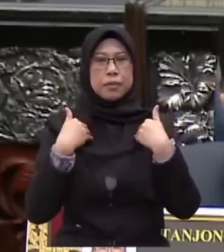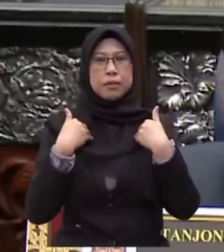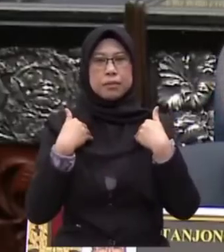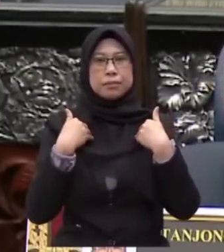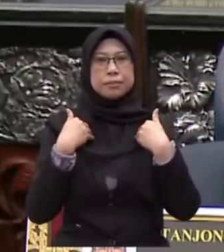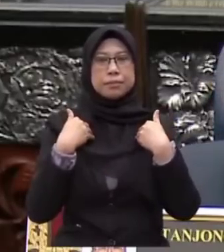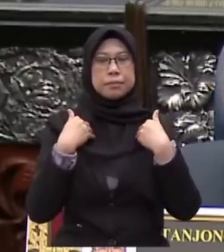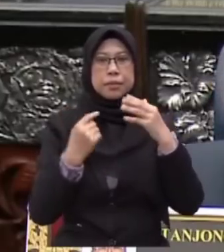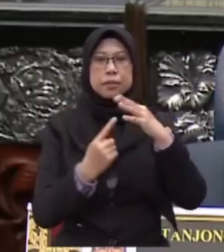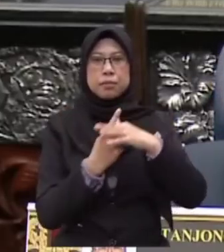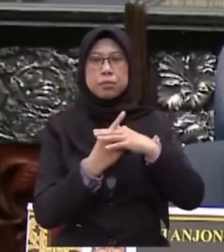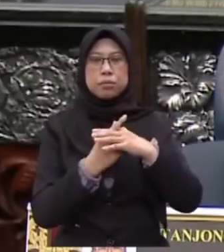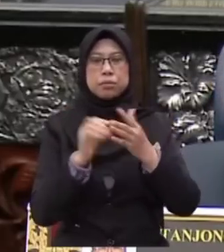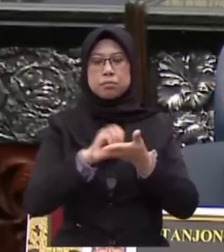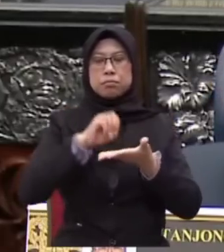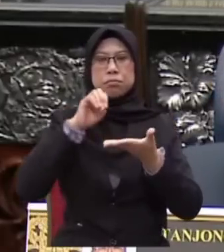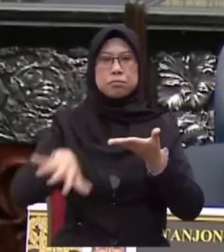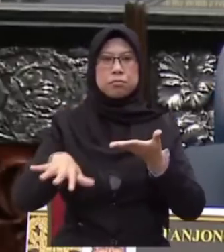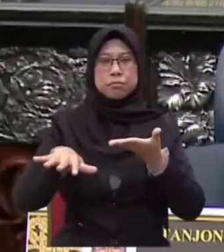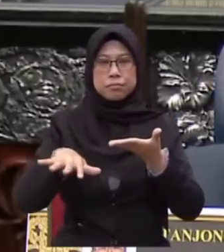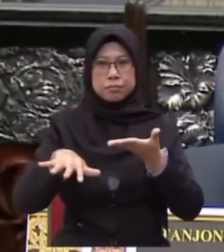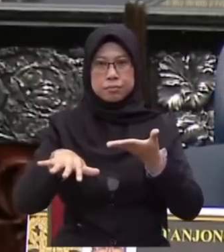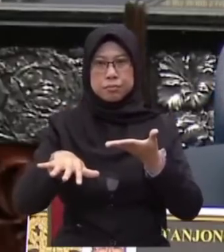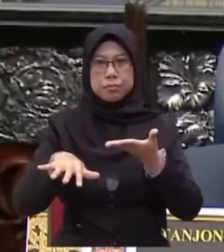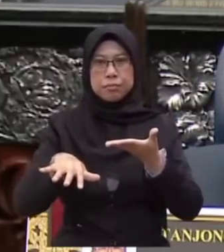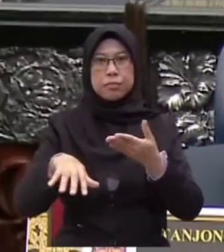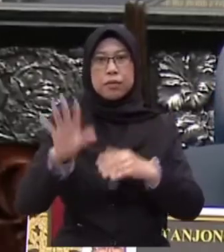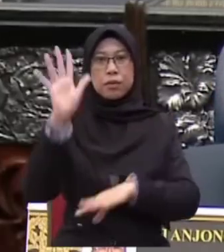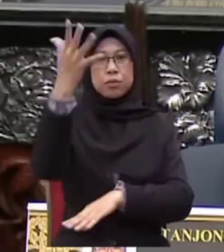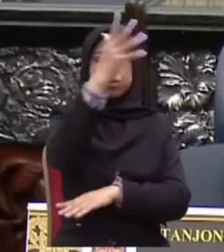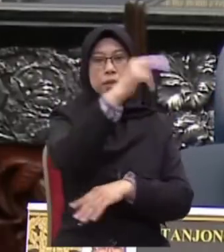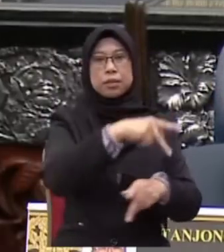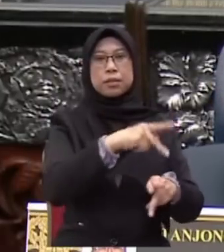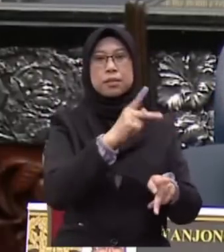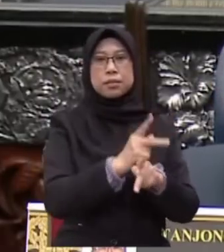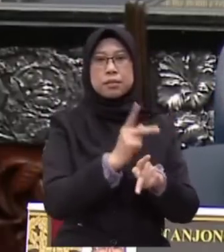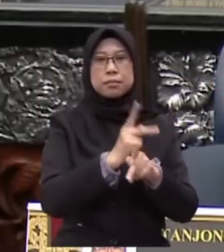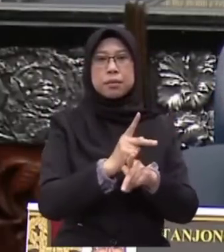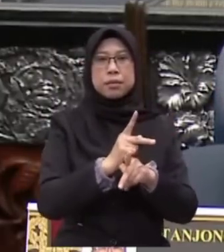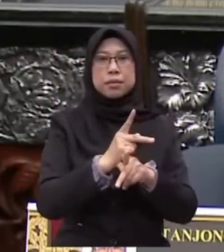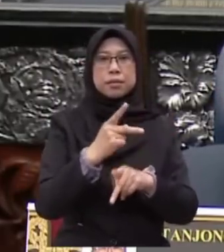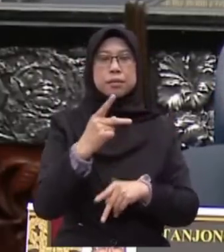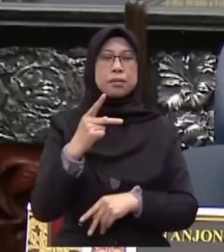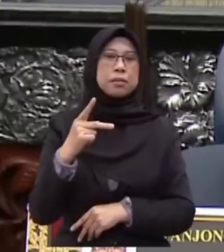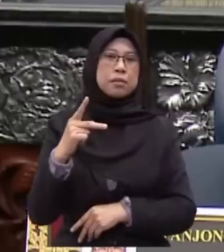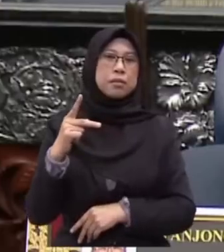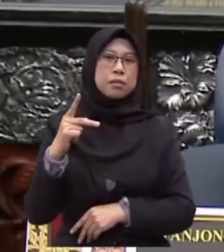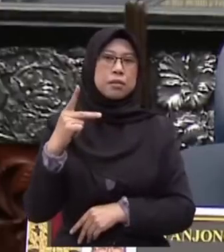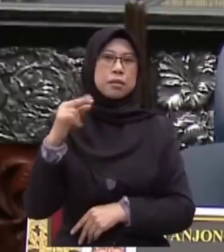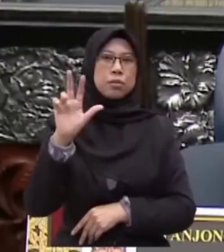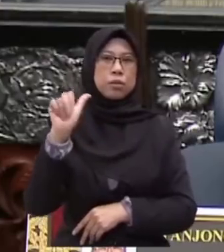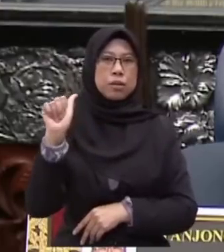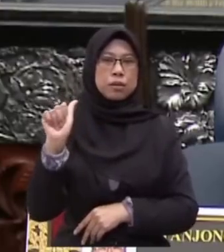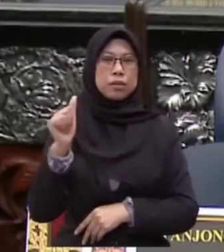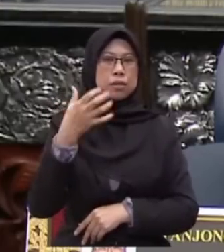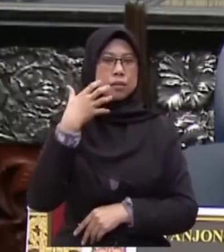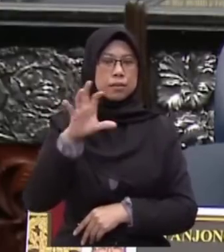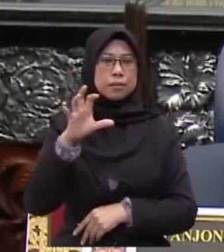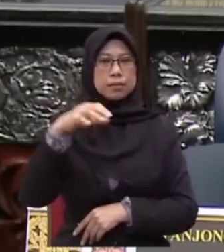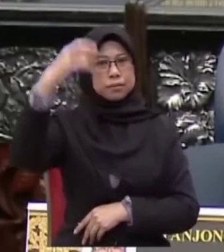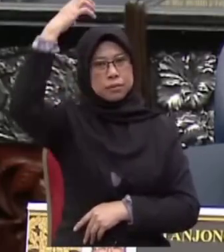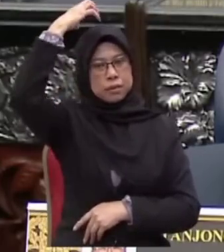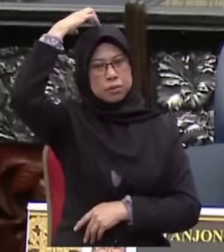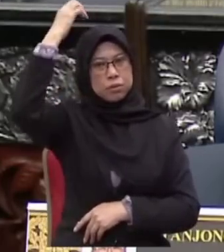isu tentang penyahwartaan hutan simpan Kuala Langat Utara di Selangor. Saya ingat 1 atau 2 tahun yang